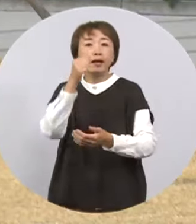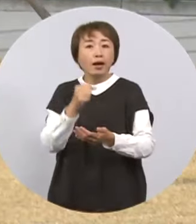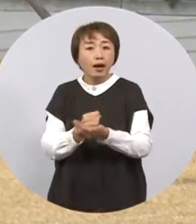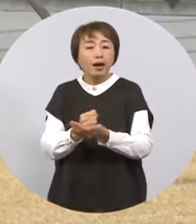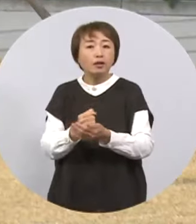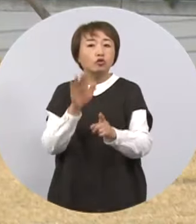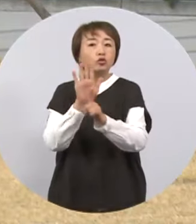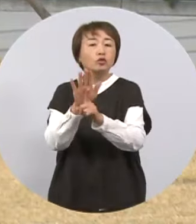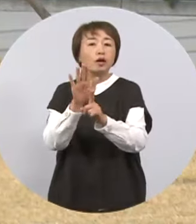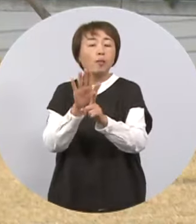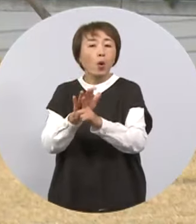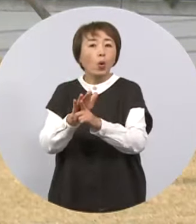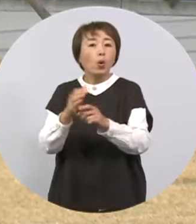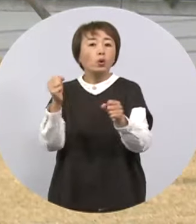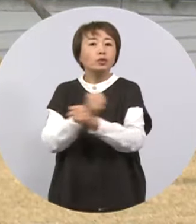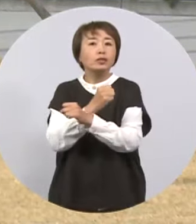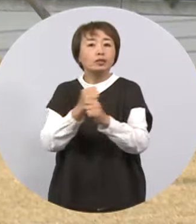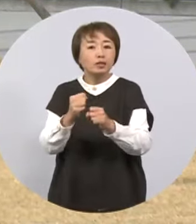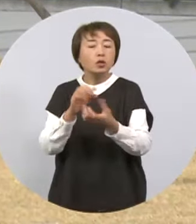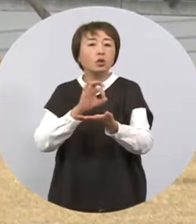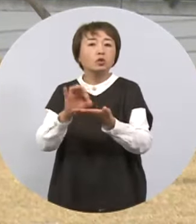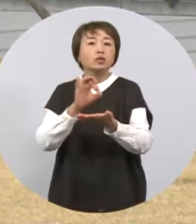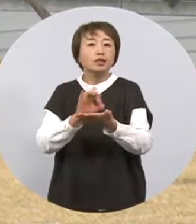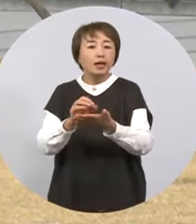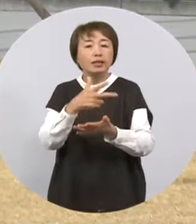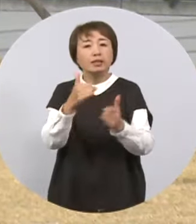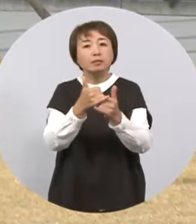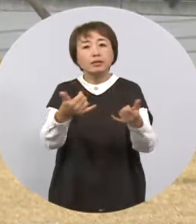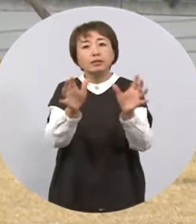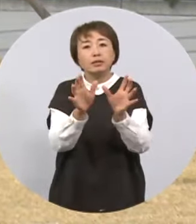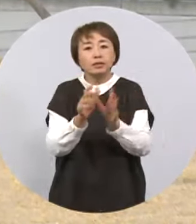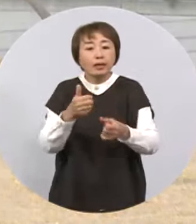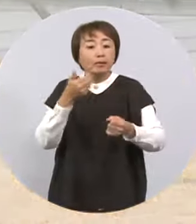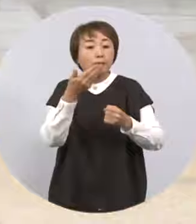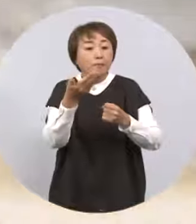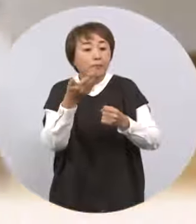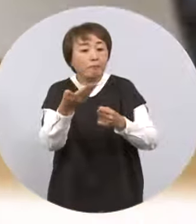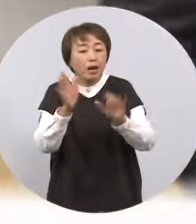する市民活動団体を取材したいと思います。